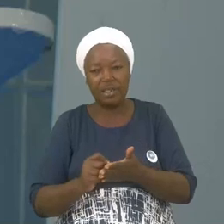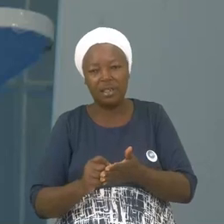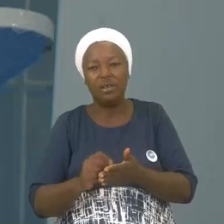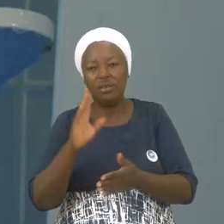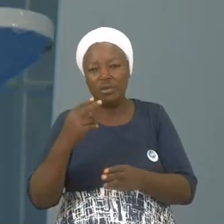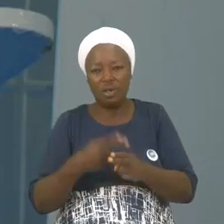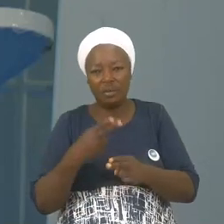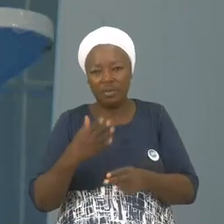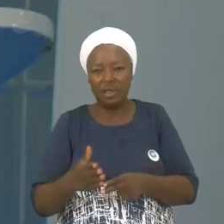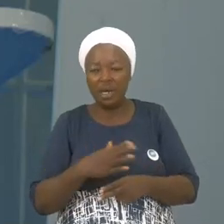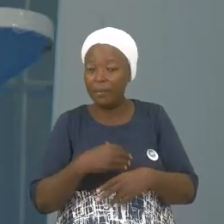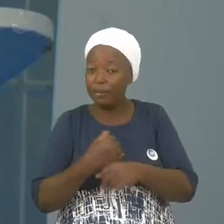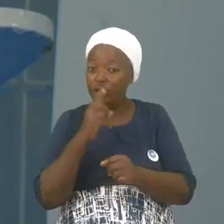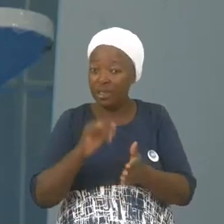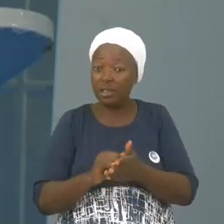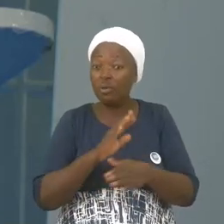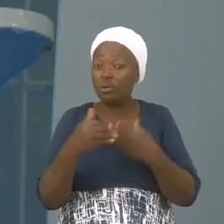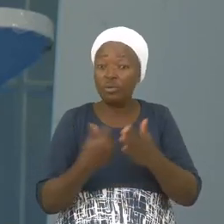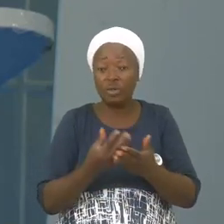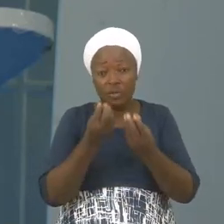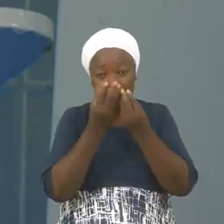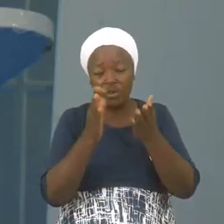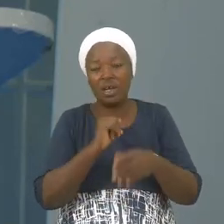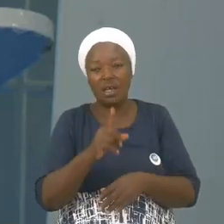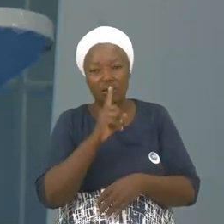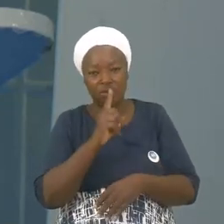et veillez à ce que ces informations soient correctes.